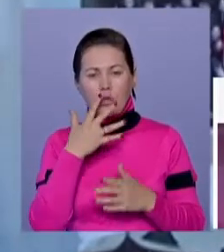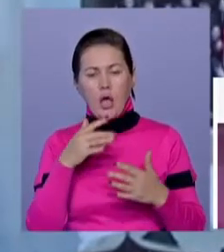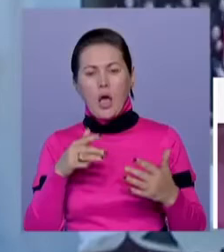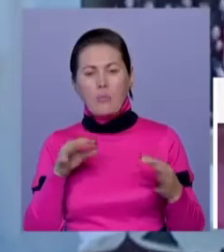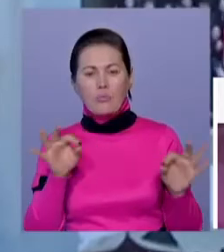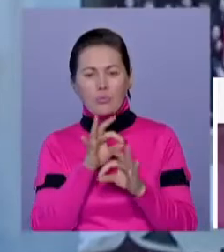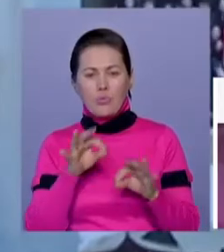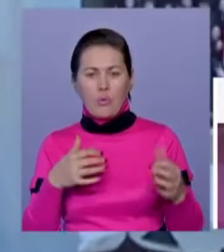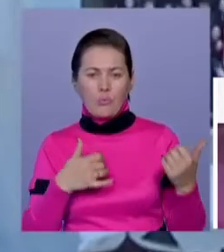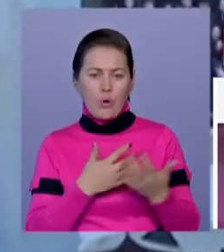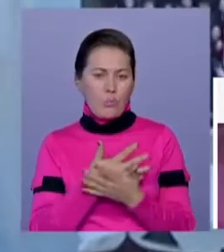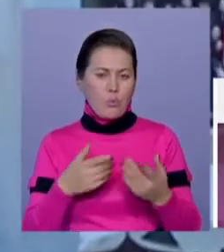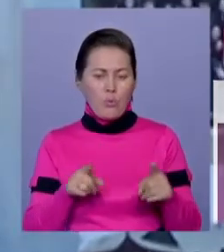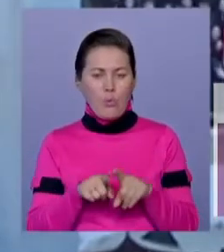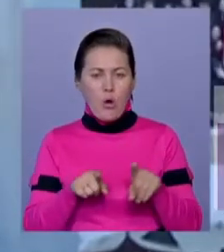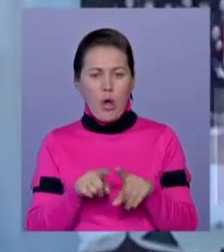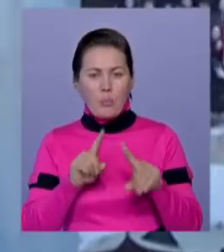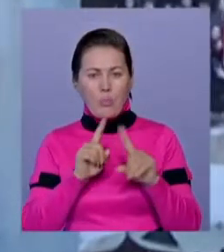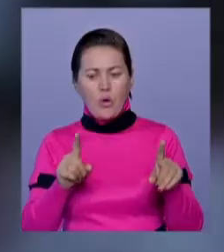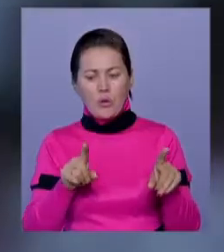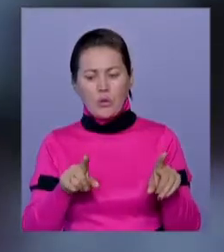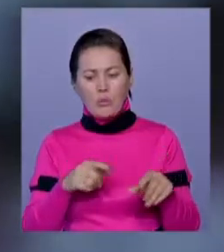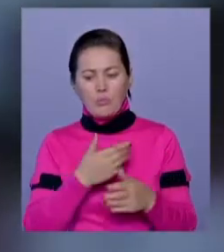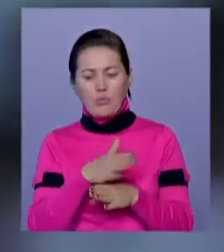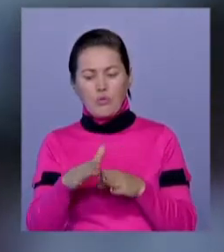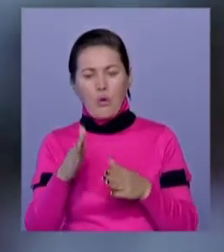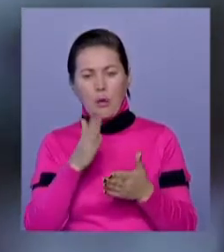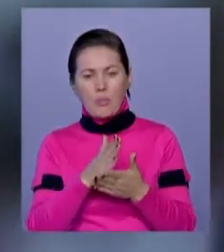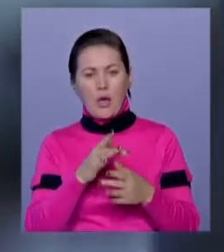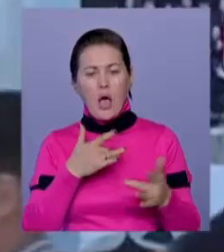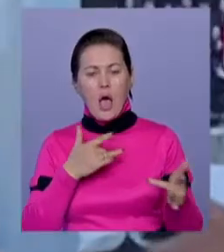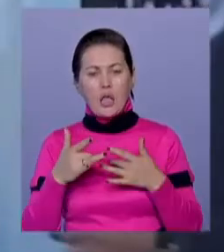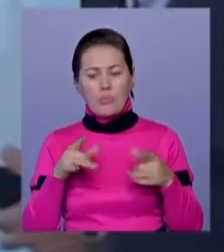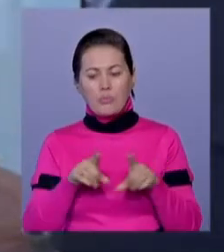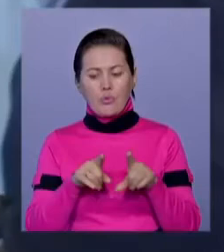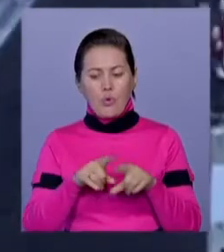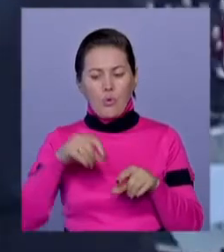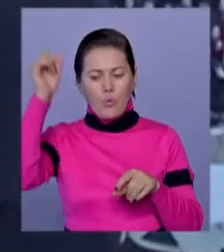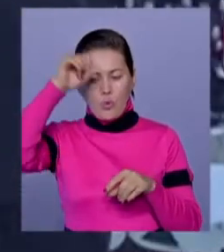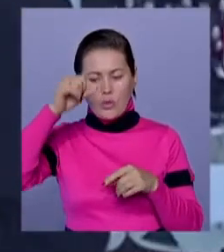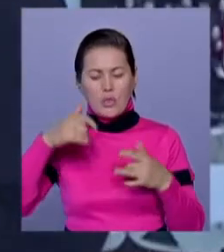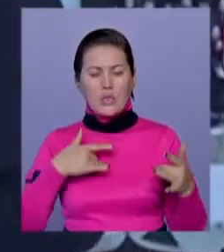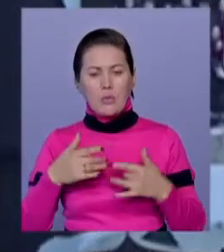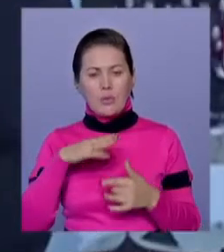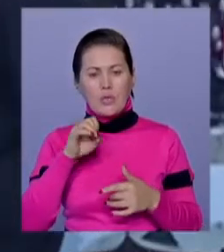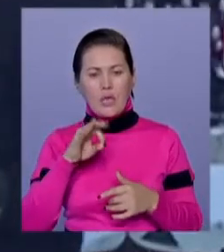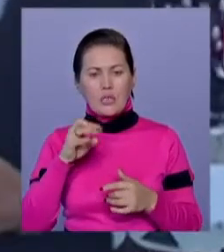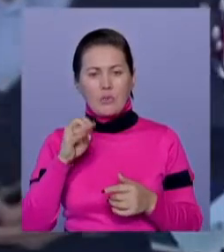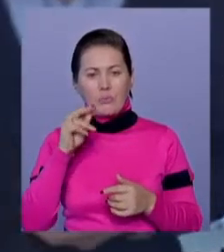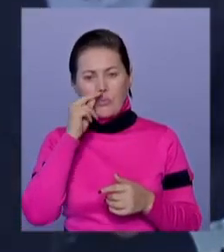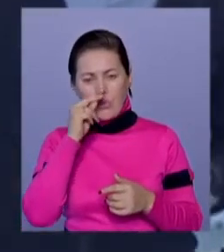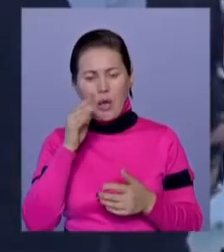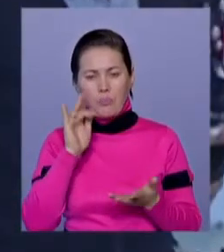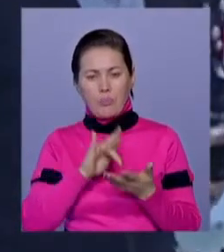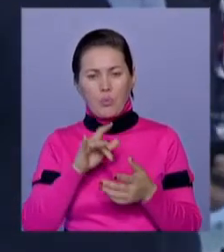аспаптарда керемет әңдеріні бізге орындап берді. Осында концертімізге өзбек драма театры, Шымкент қаласының өзбек драма